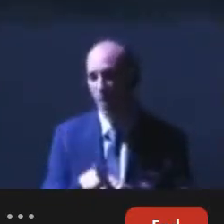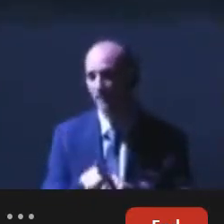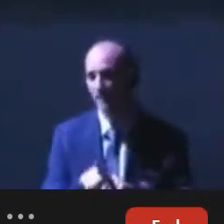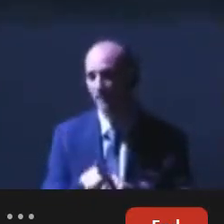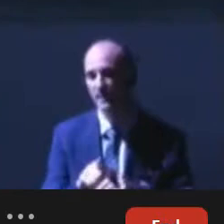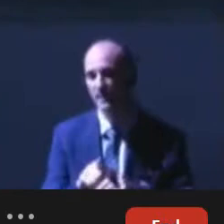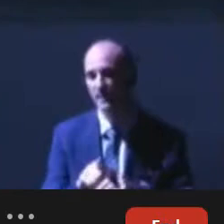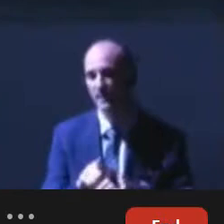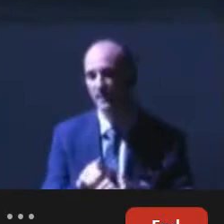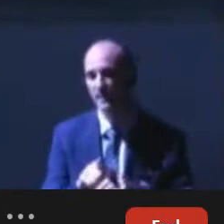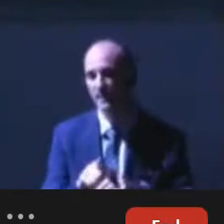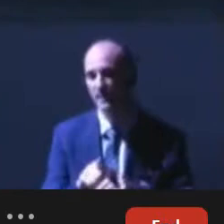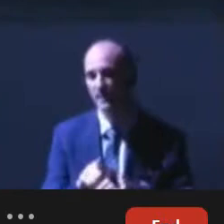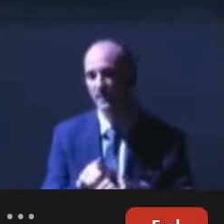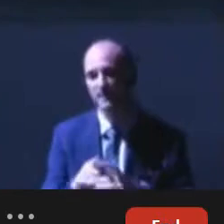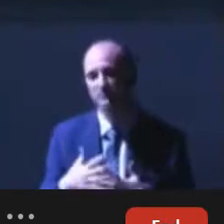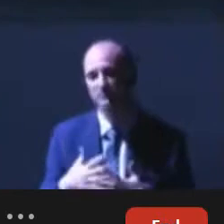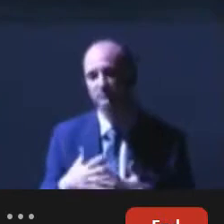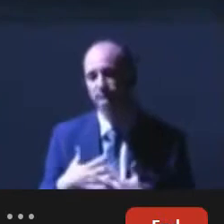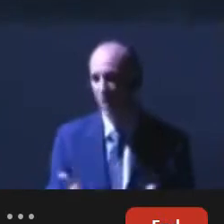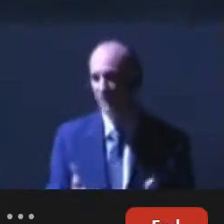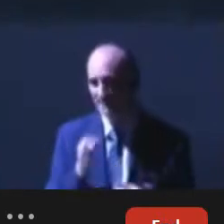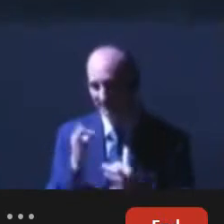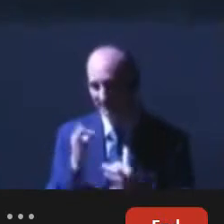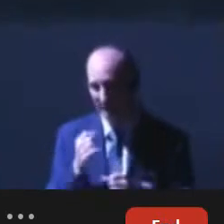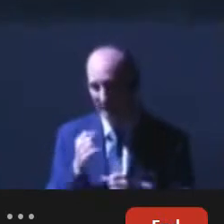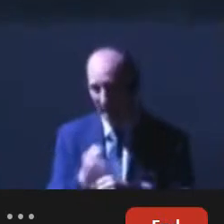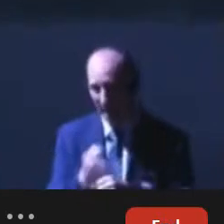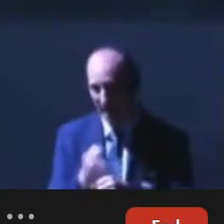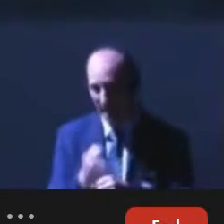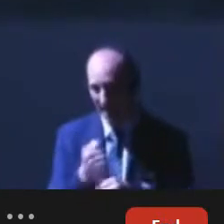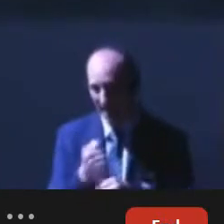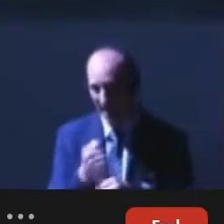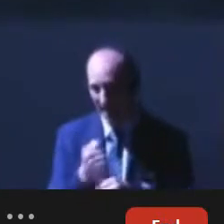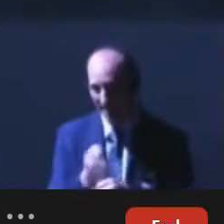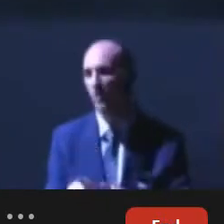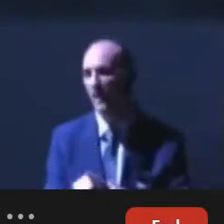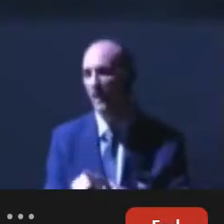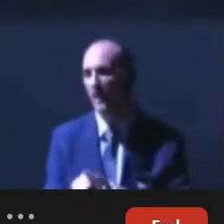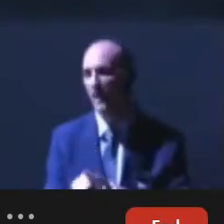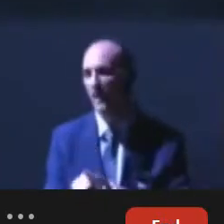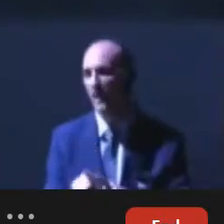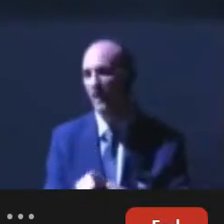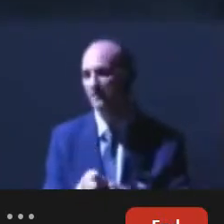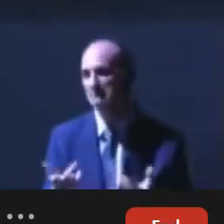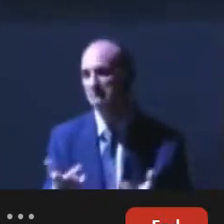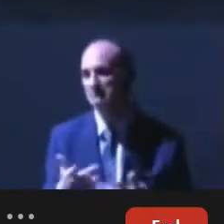không tính đấy là làm việc, mà tôi là tính là đấy là tôi đang chơi, tôi đang thực hiện sở thích của mình.